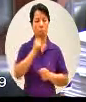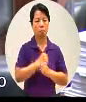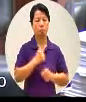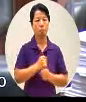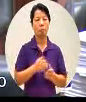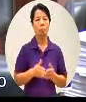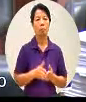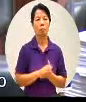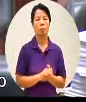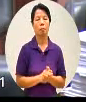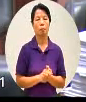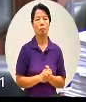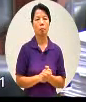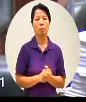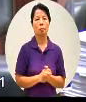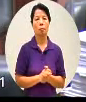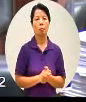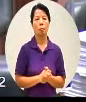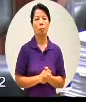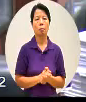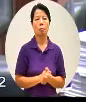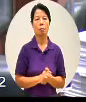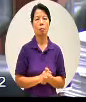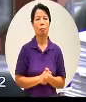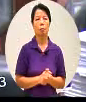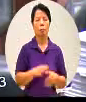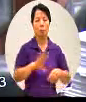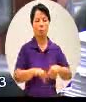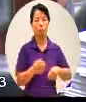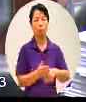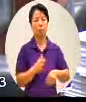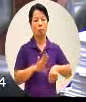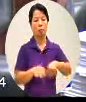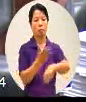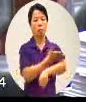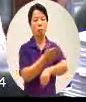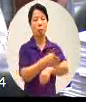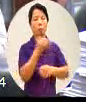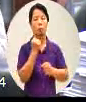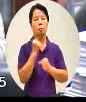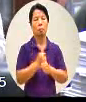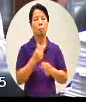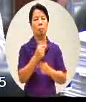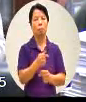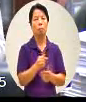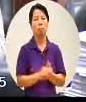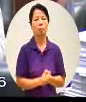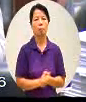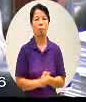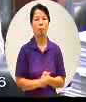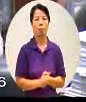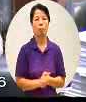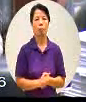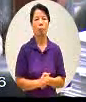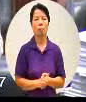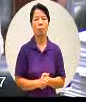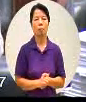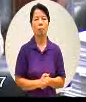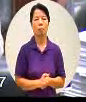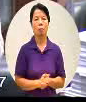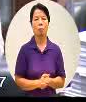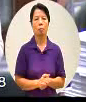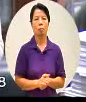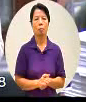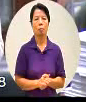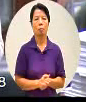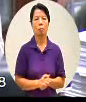这个地点。 上下游伊拢做好啊， 好啊，你请坐，你请坐，即马重点来。 啊，春季的自容池。 我无爱问你啊，我要